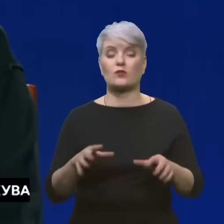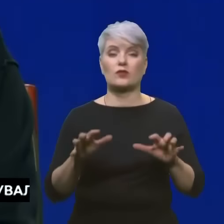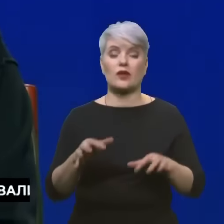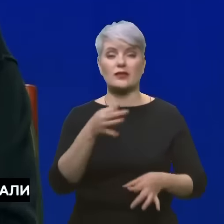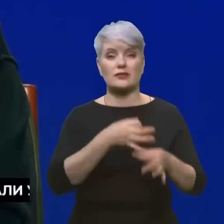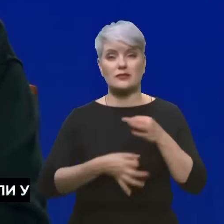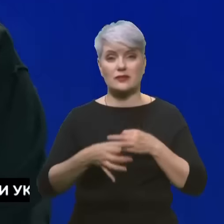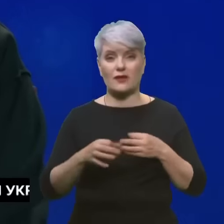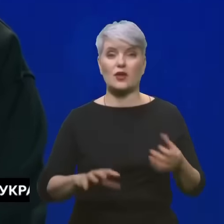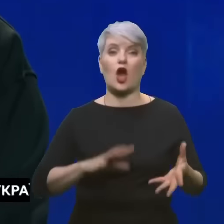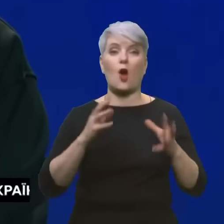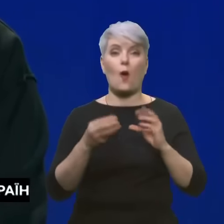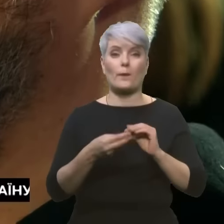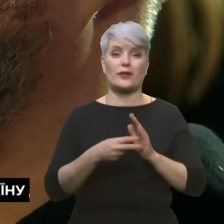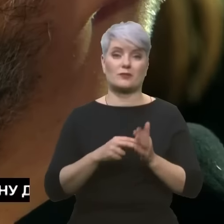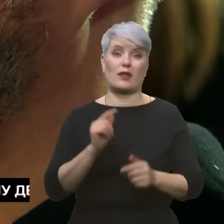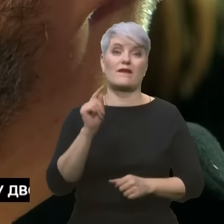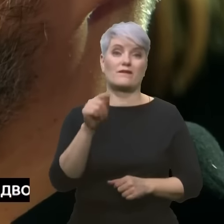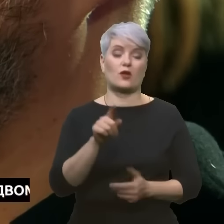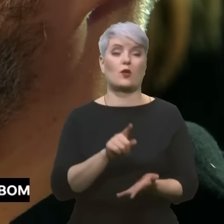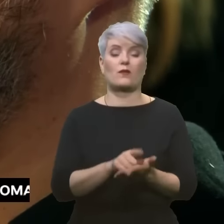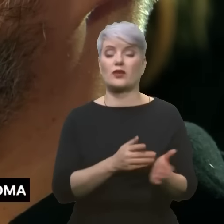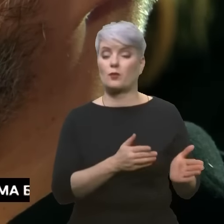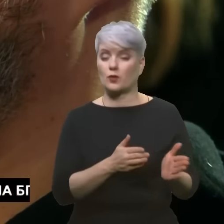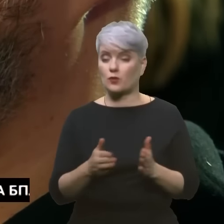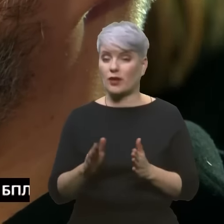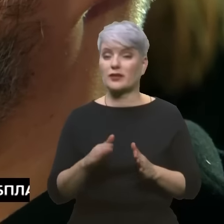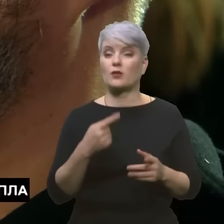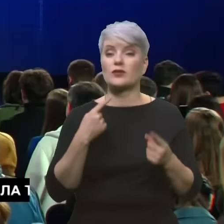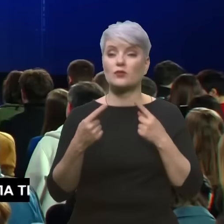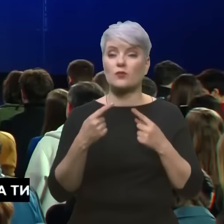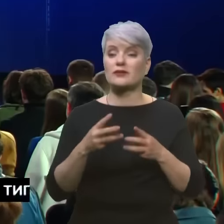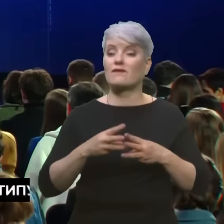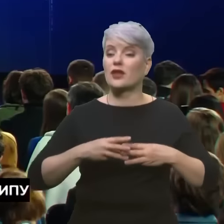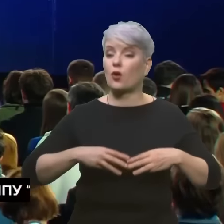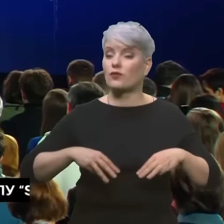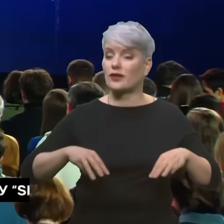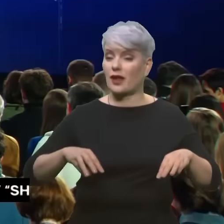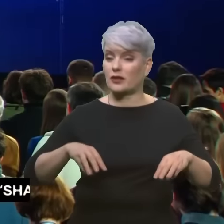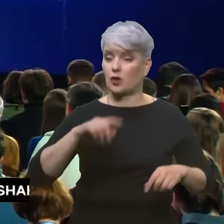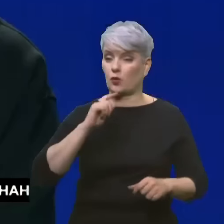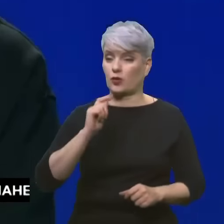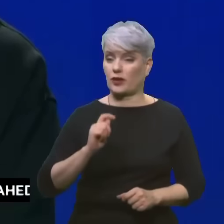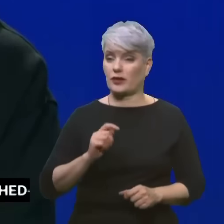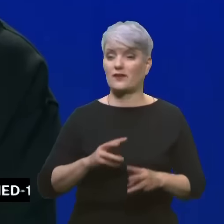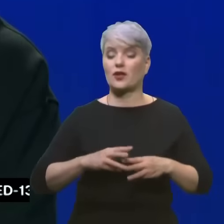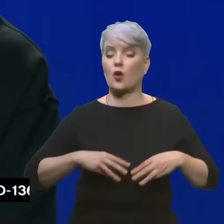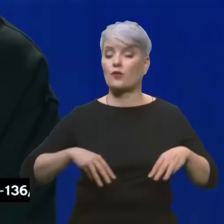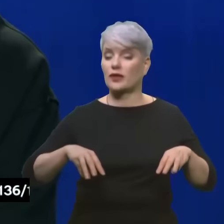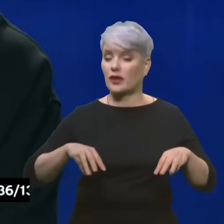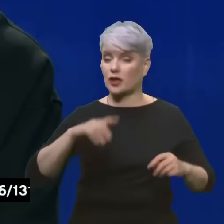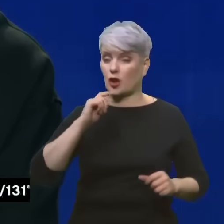план вони повинні підготувати. І далі вони будуть спілкуватися з Верховною Радою України. Верховна Рада